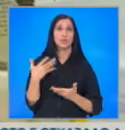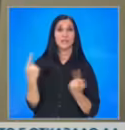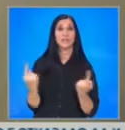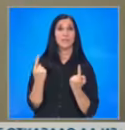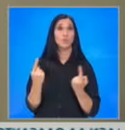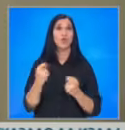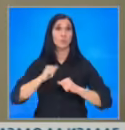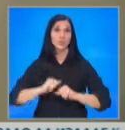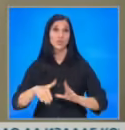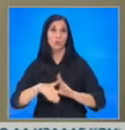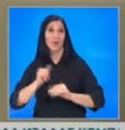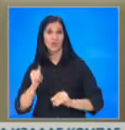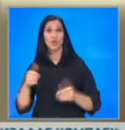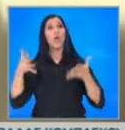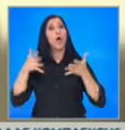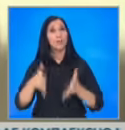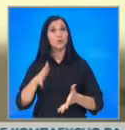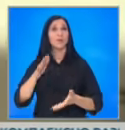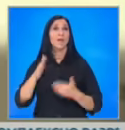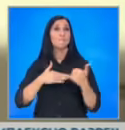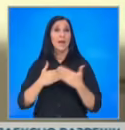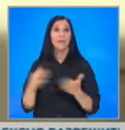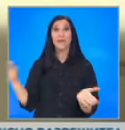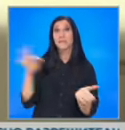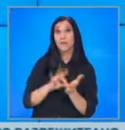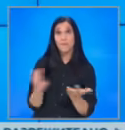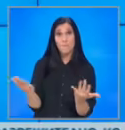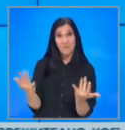от порочни практики с цел привличане на инвеститори.